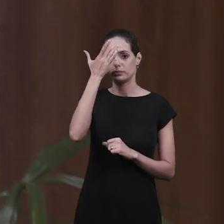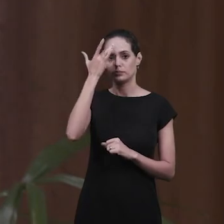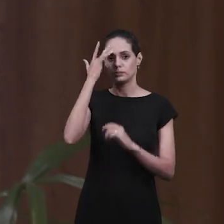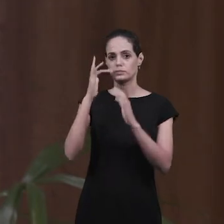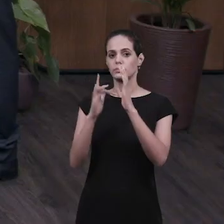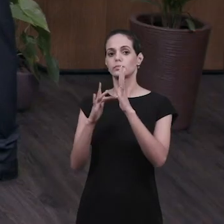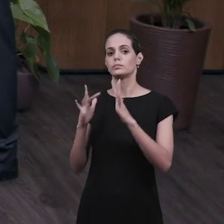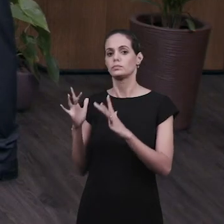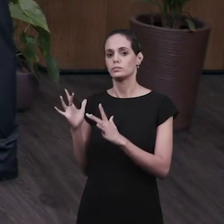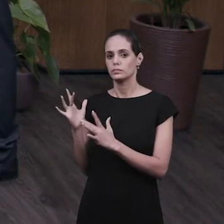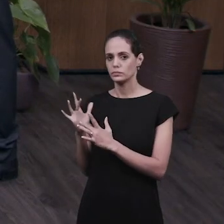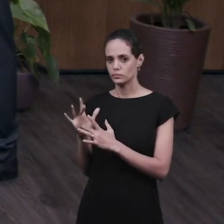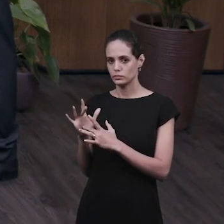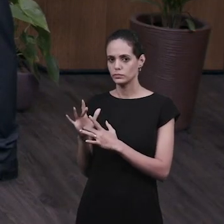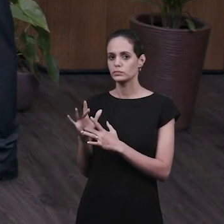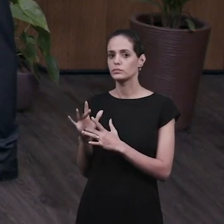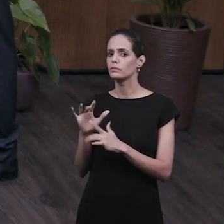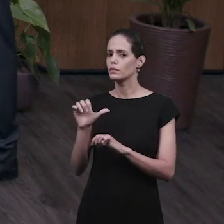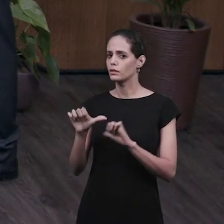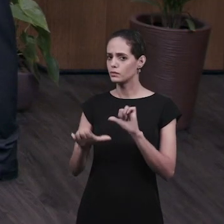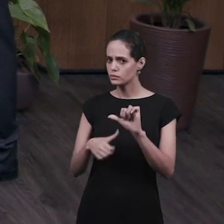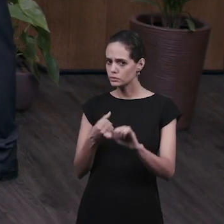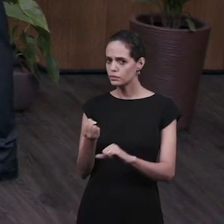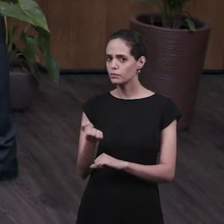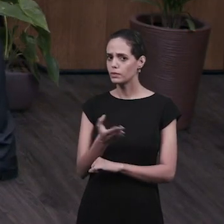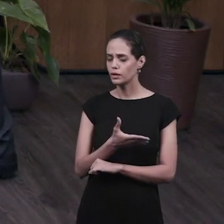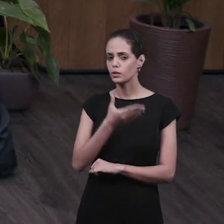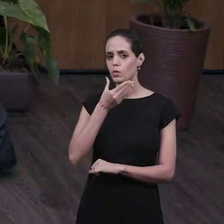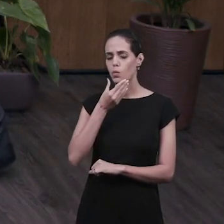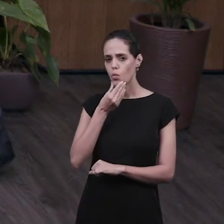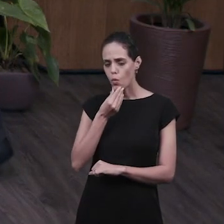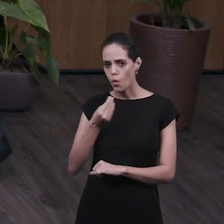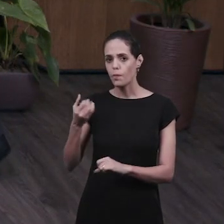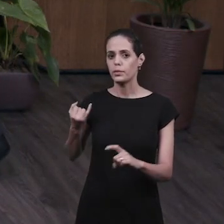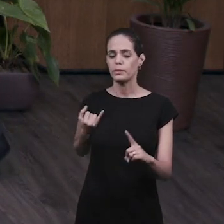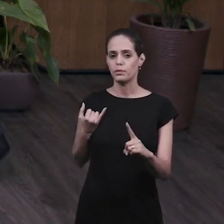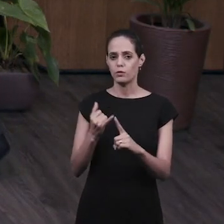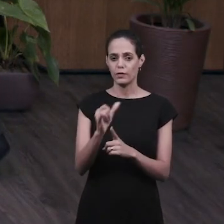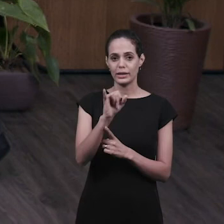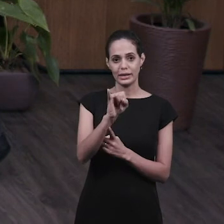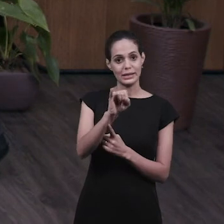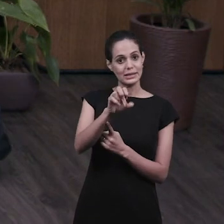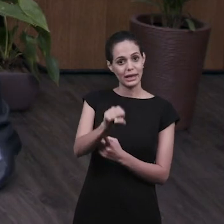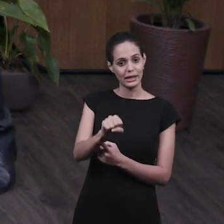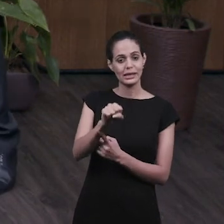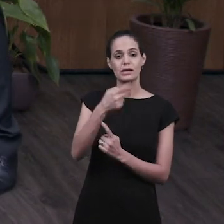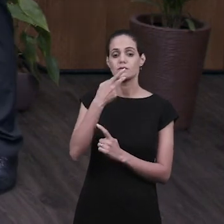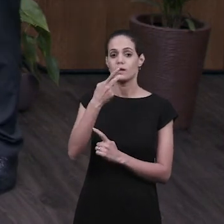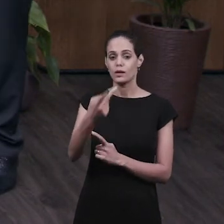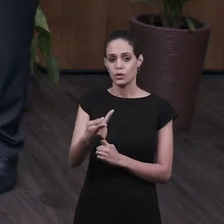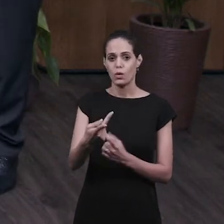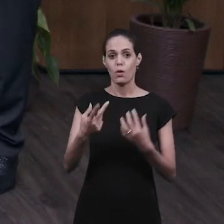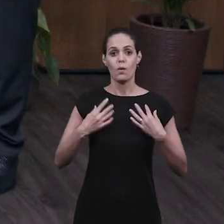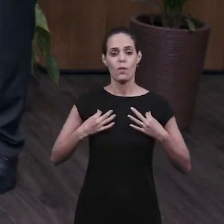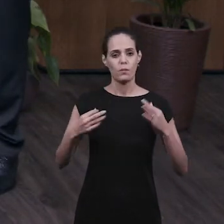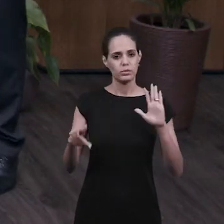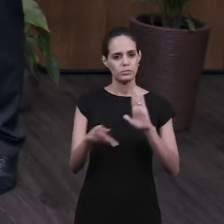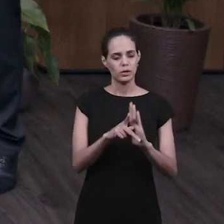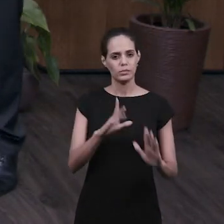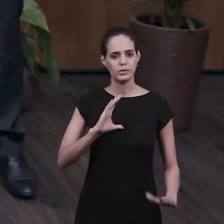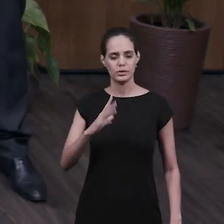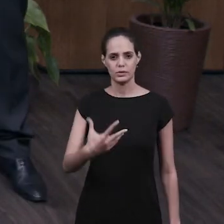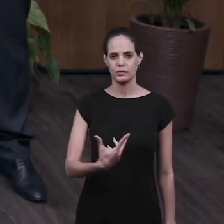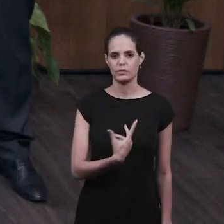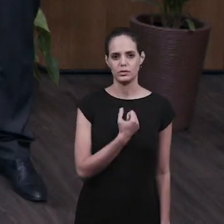par Jésus et habillées, comme le prophète Isaïe a dit, des habits de